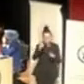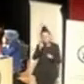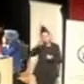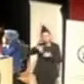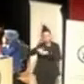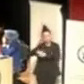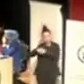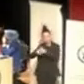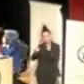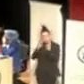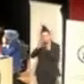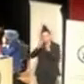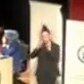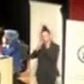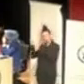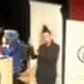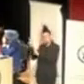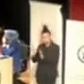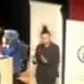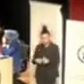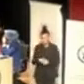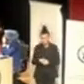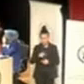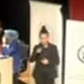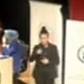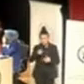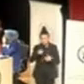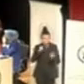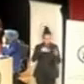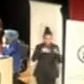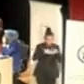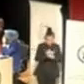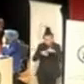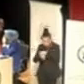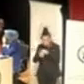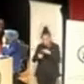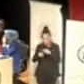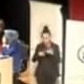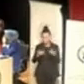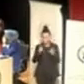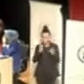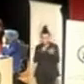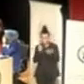tanıtacağım şekilde de göreceksiniz zaten. Bu uygulamaya girişler mühendis üzerinden yapılacağı için